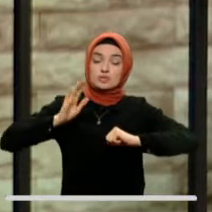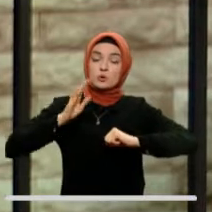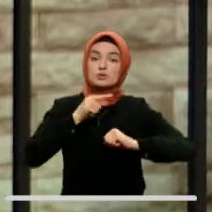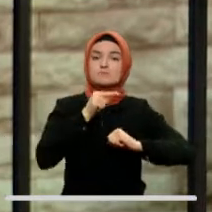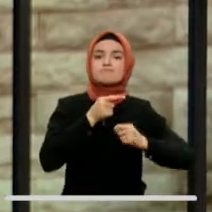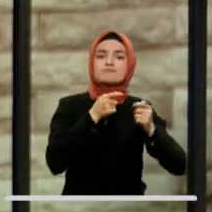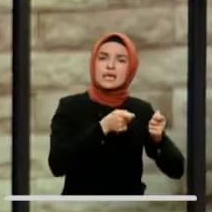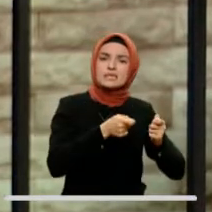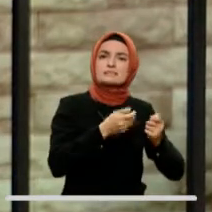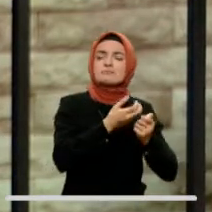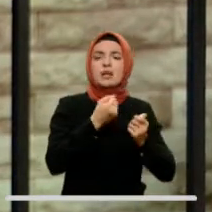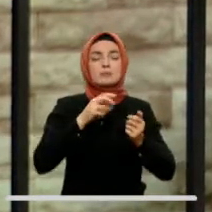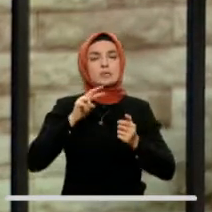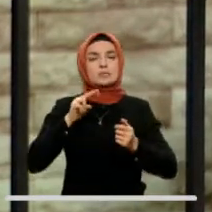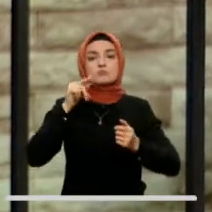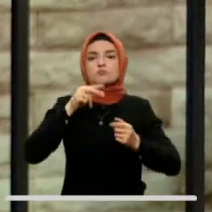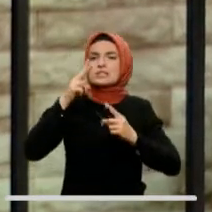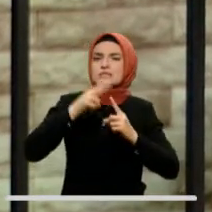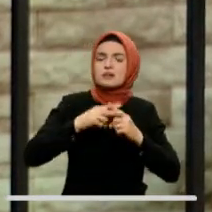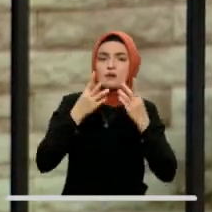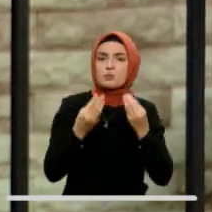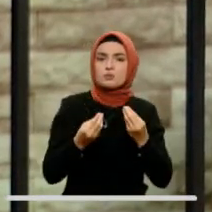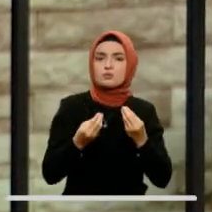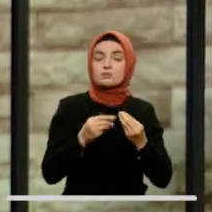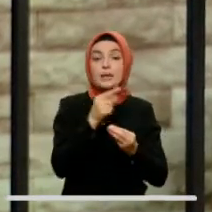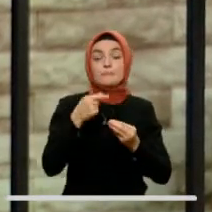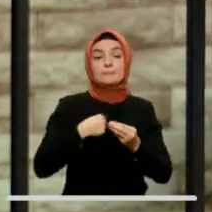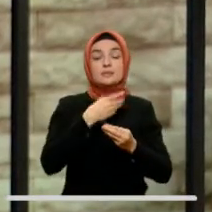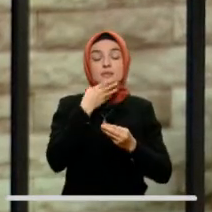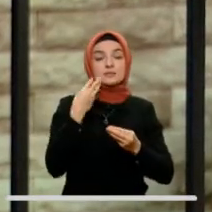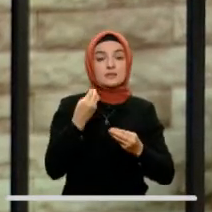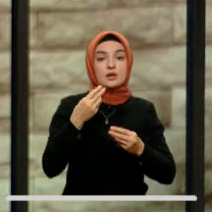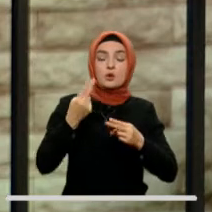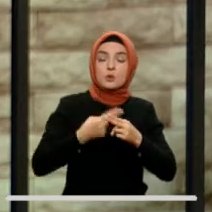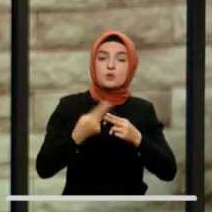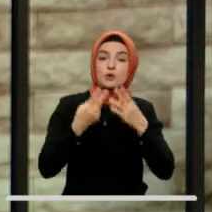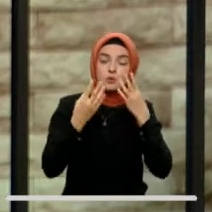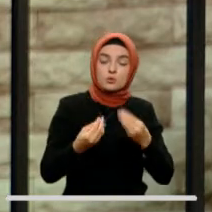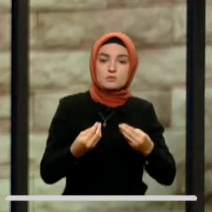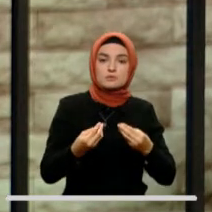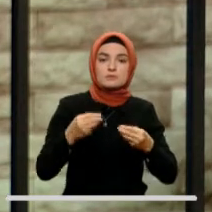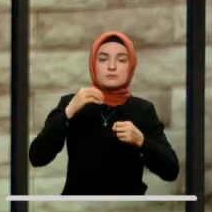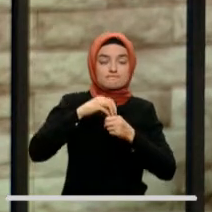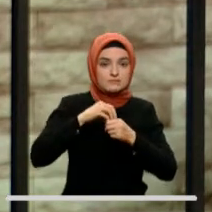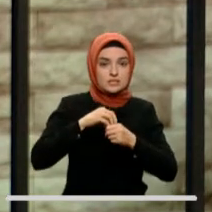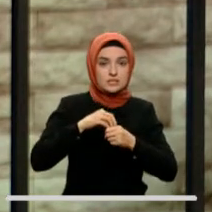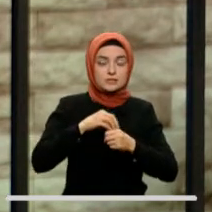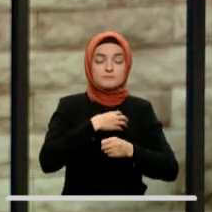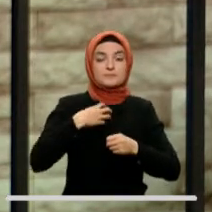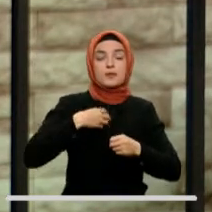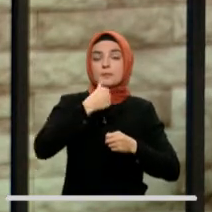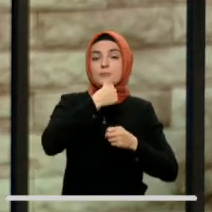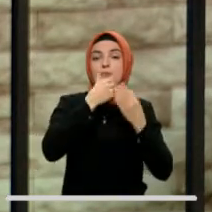gibi. Yine burada neye dahil oluyoruz biliyor musunuz? Biz gençlere örnek olma anlamında hani anne baba